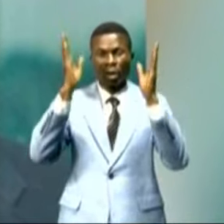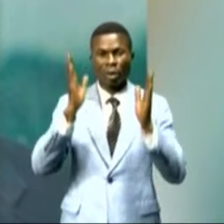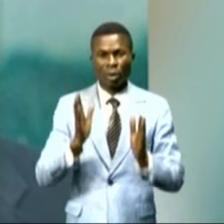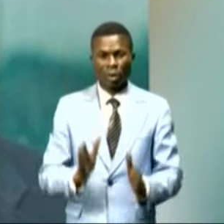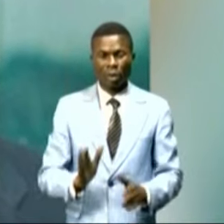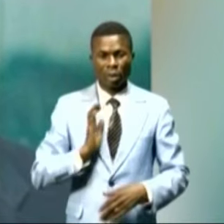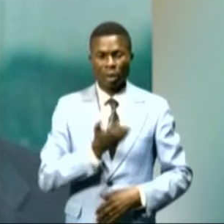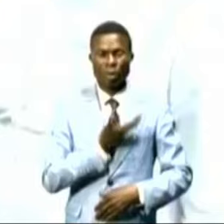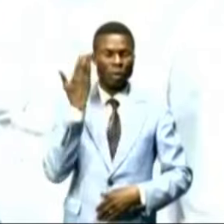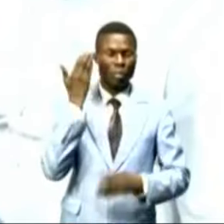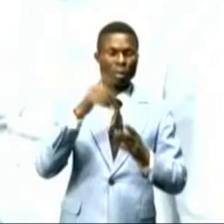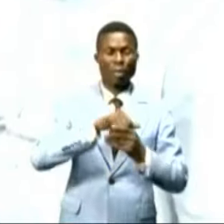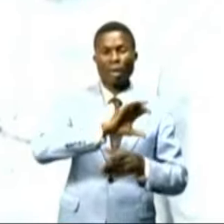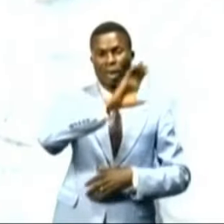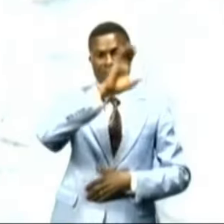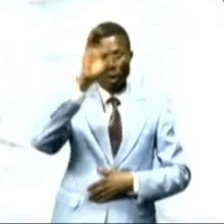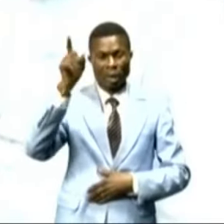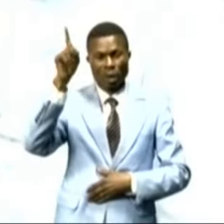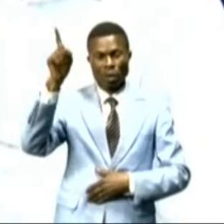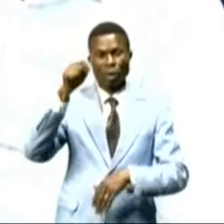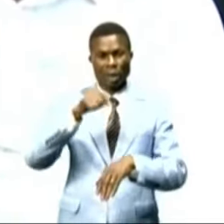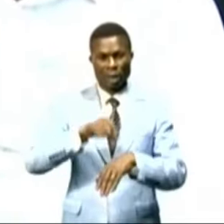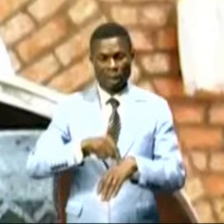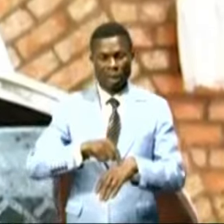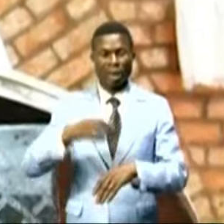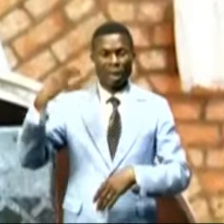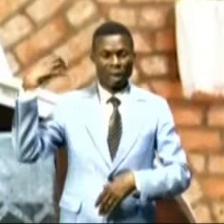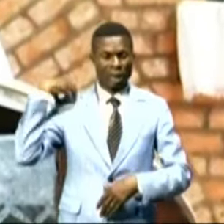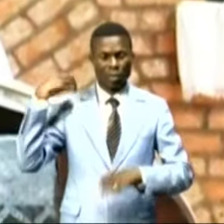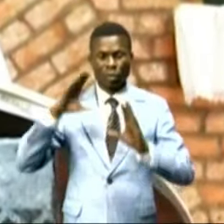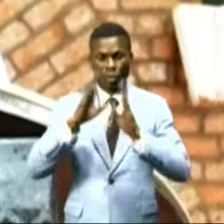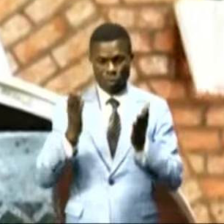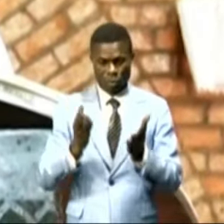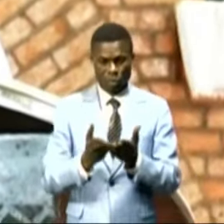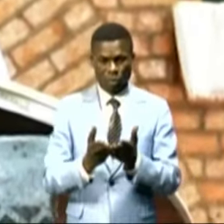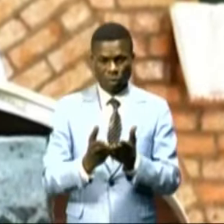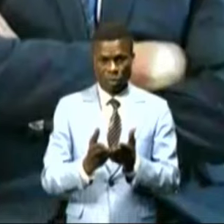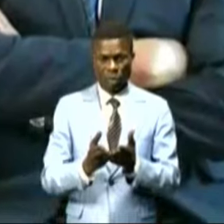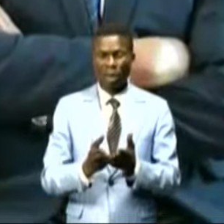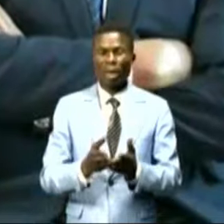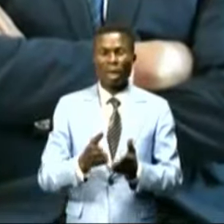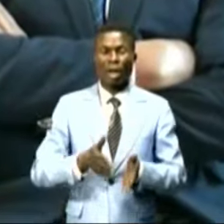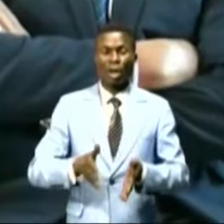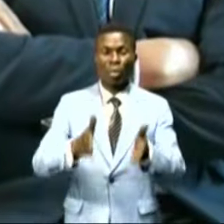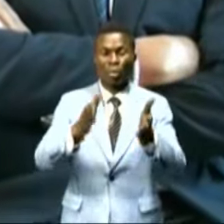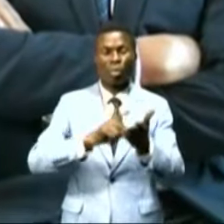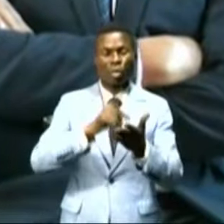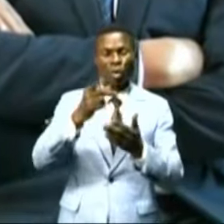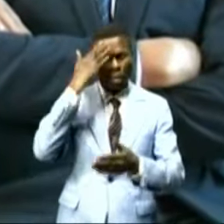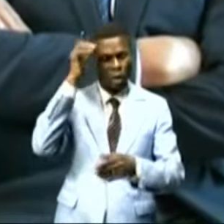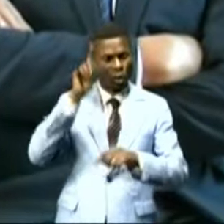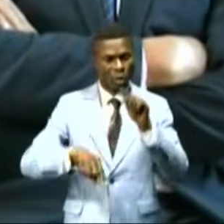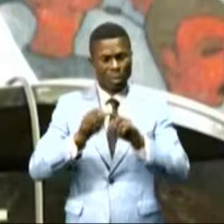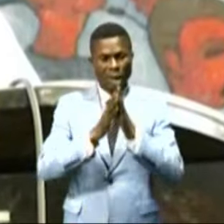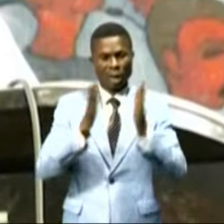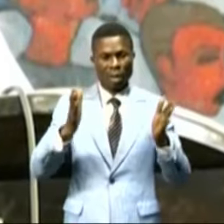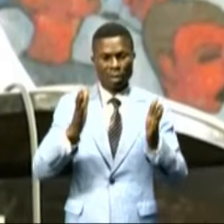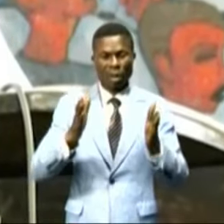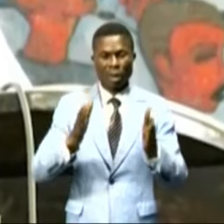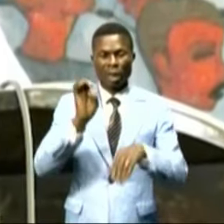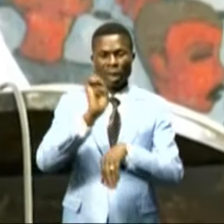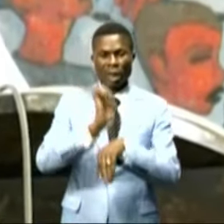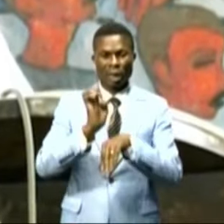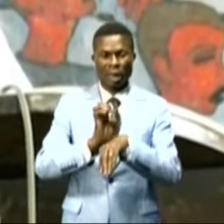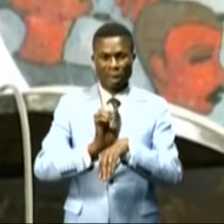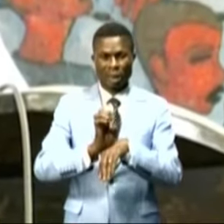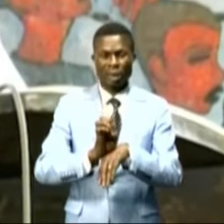notre Père Céleste. Il est le temps et son maître. Ses voies sont insondables. Une messe de suffrage a été dite à la cathédrale Notre-Dame